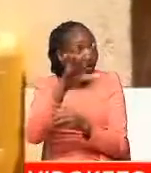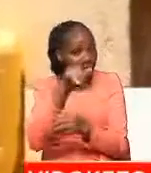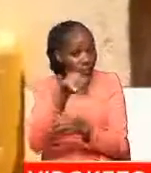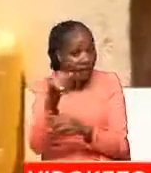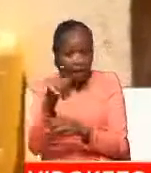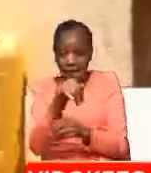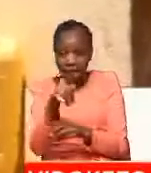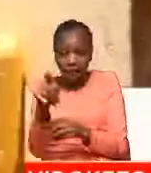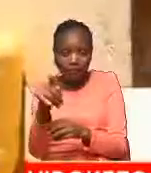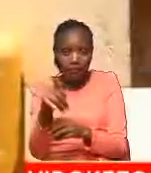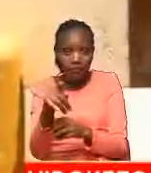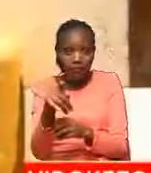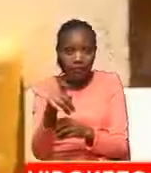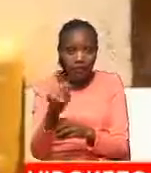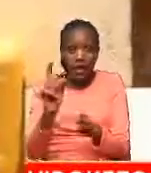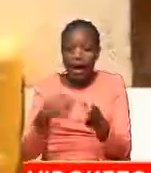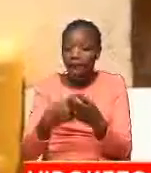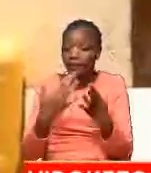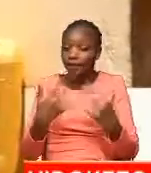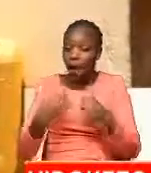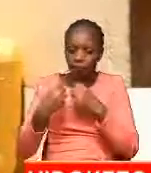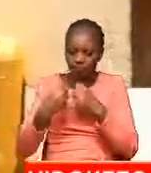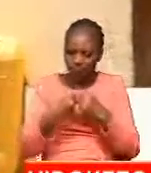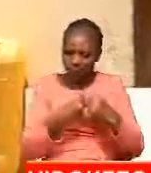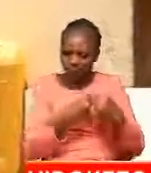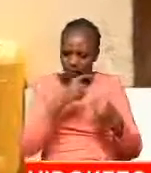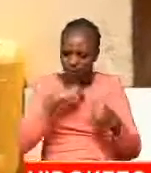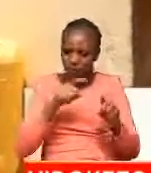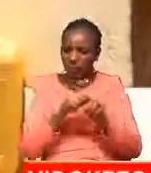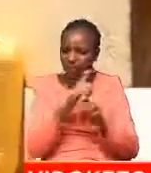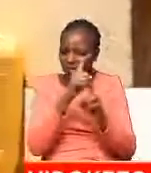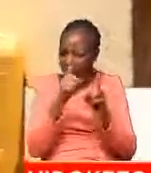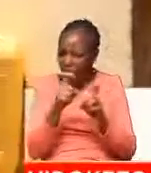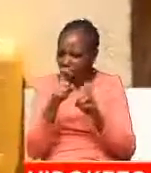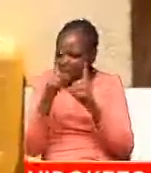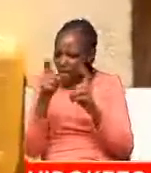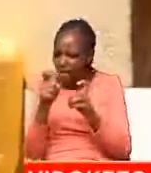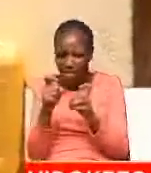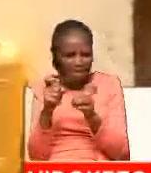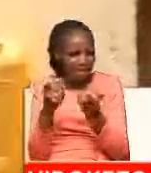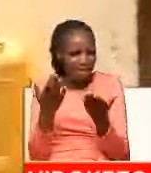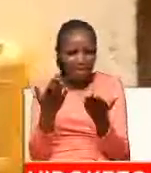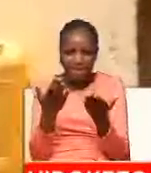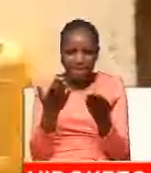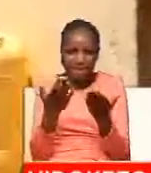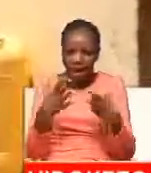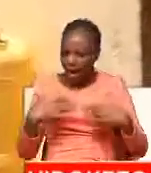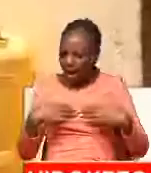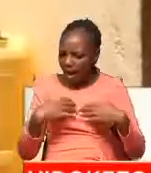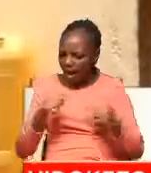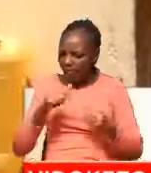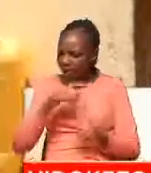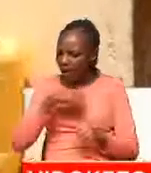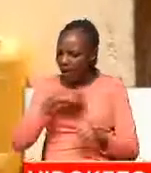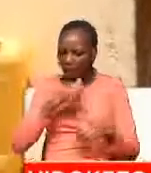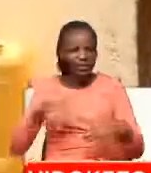virus. Sasa changamoto ama maswali tunaojiuliza ni kwamba je, afya ya watu wetu